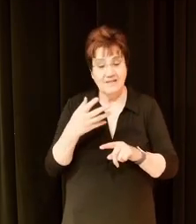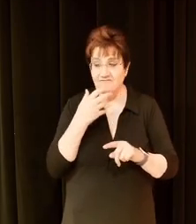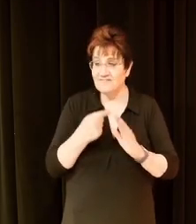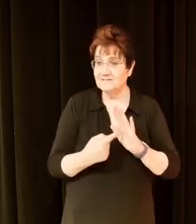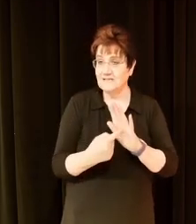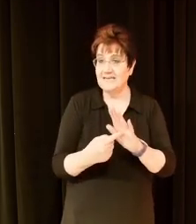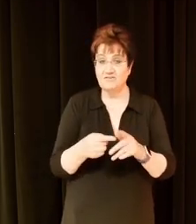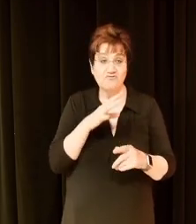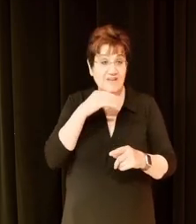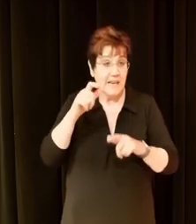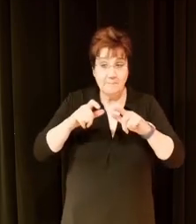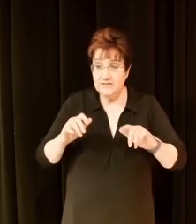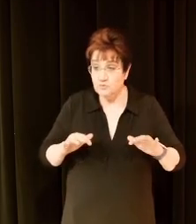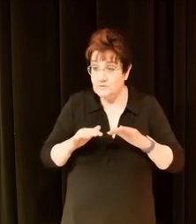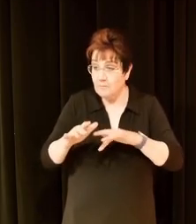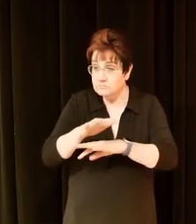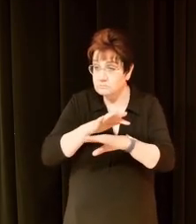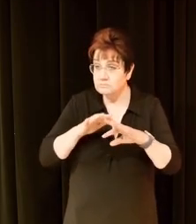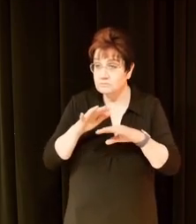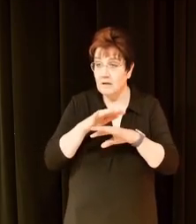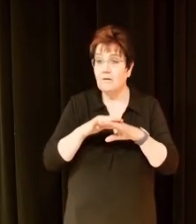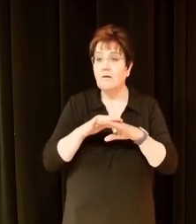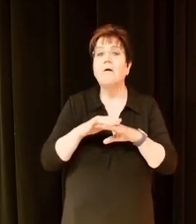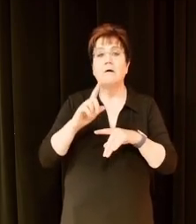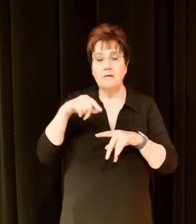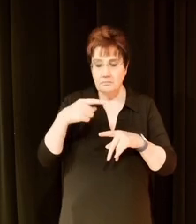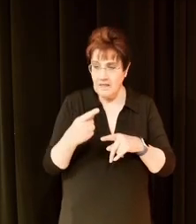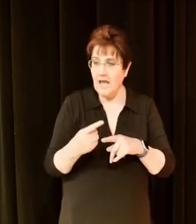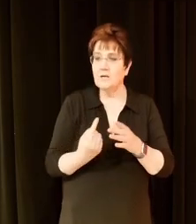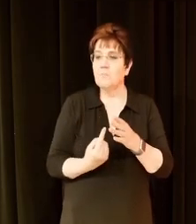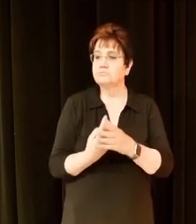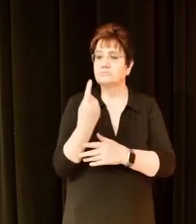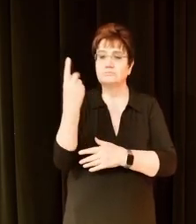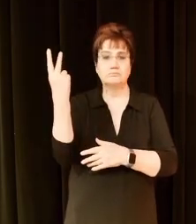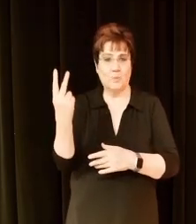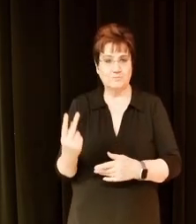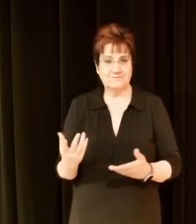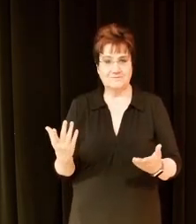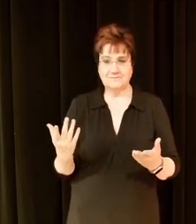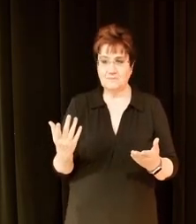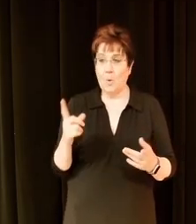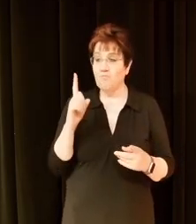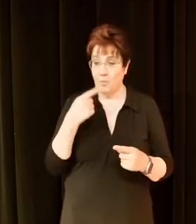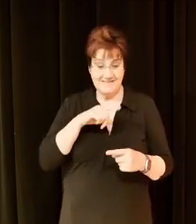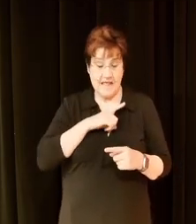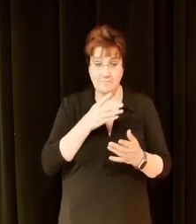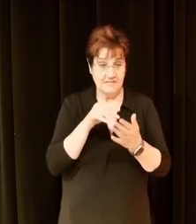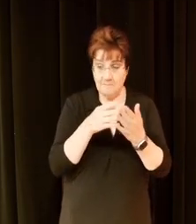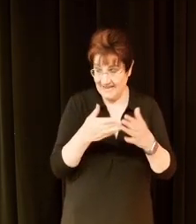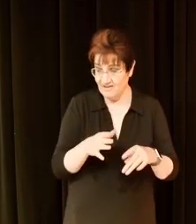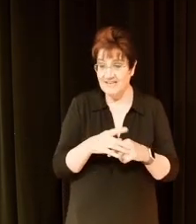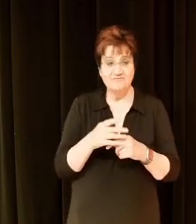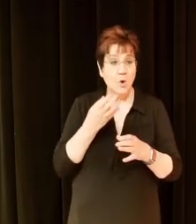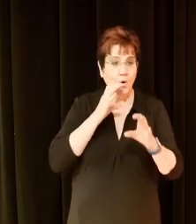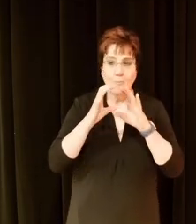nicht mit allen kommunizieren können. Also Kunst teilt sich mit, auch wenn man nicht dabei war in dem, wo es entstanden ist. Das heißt,